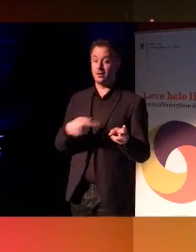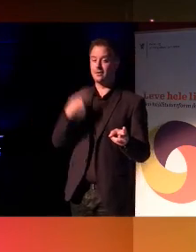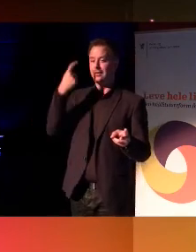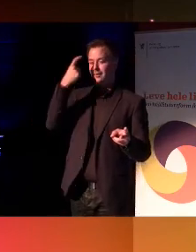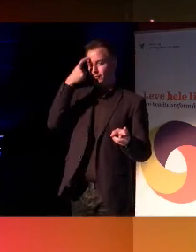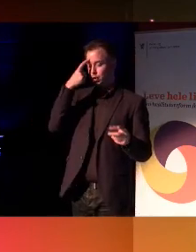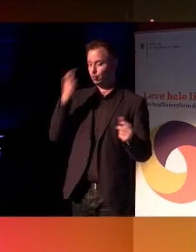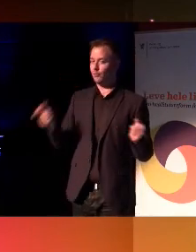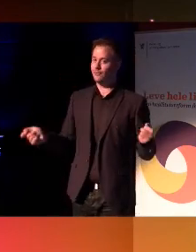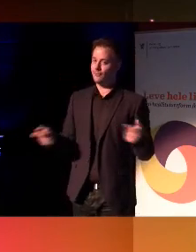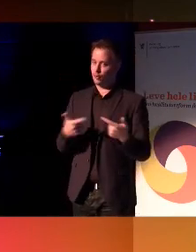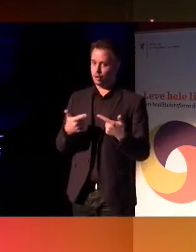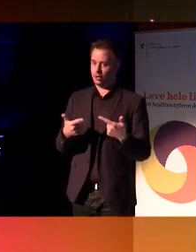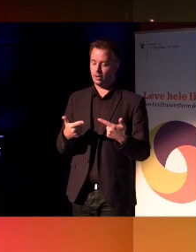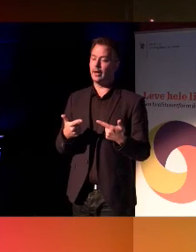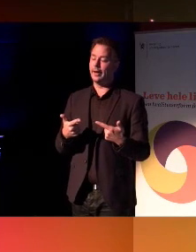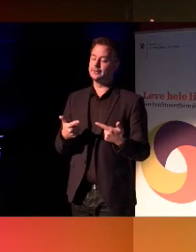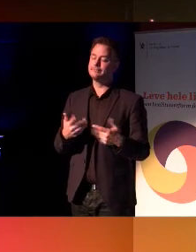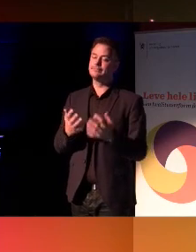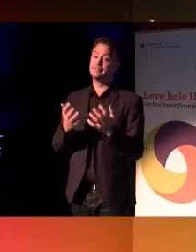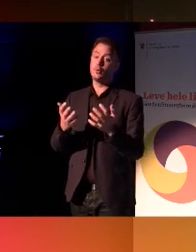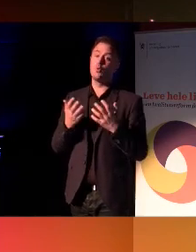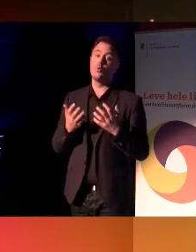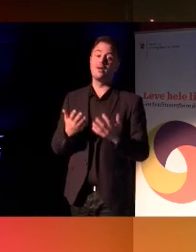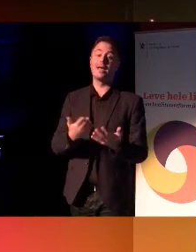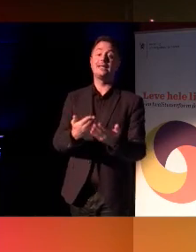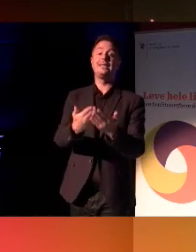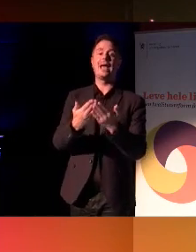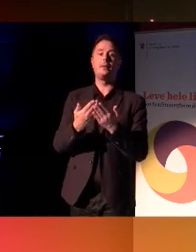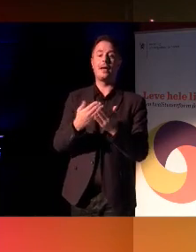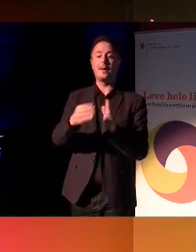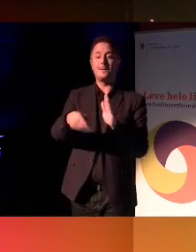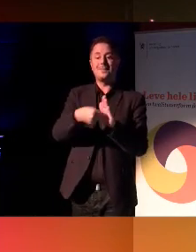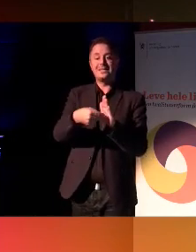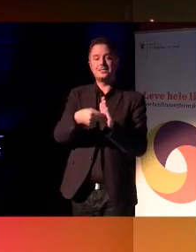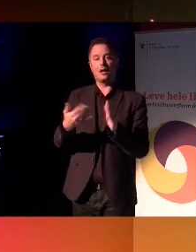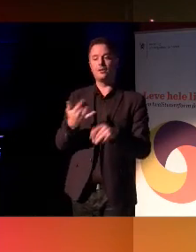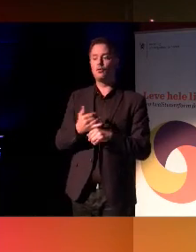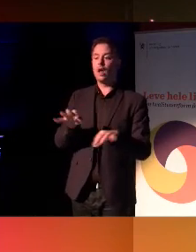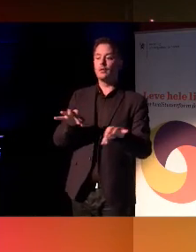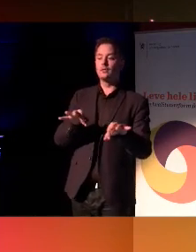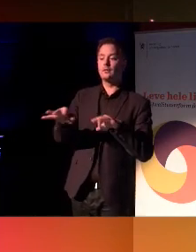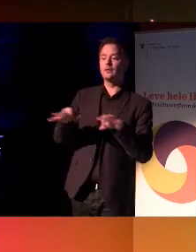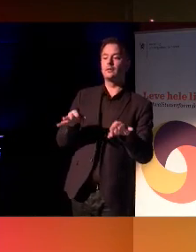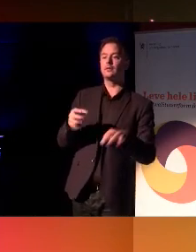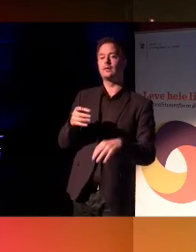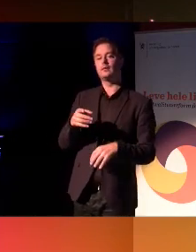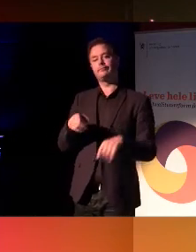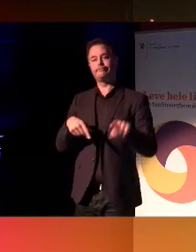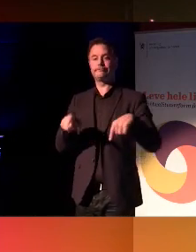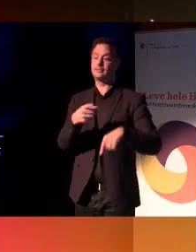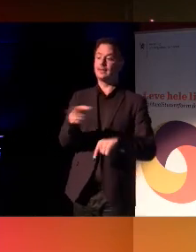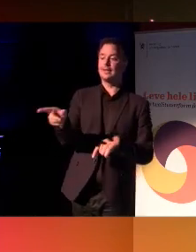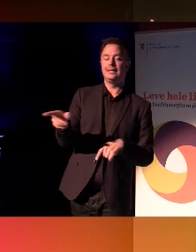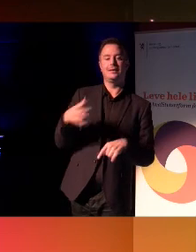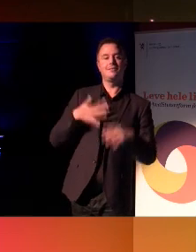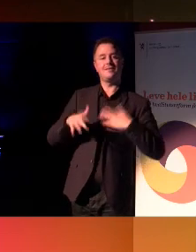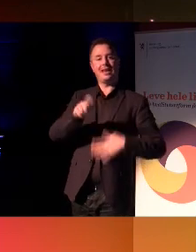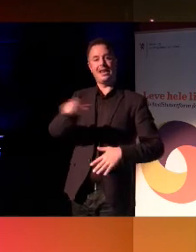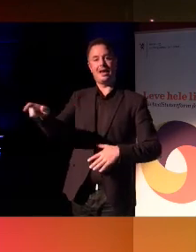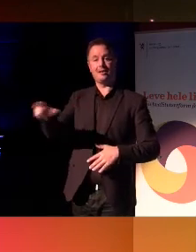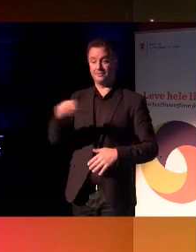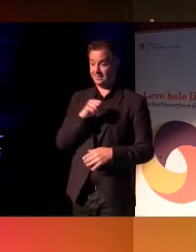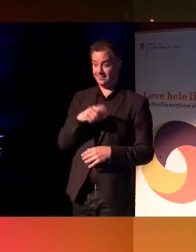Vi skjønte litt fort at vi måtte nødt til å ha hjelp. Vi måtte ha bistand til å kunne koordinere de frivillige. Hvis vi ønsket å gjøre dette på en god